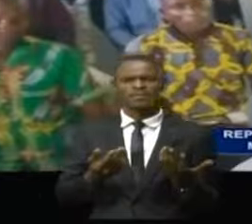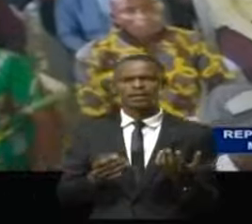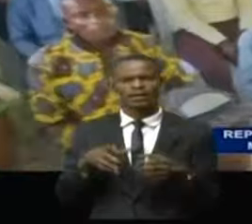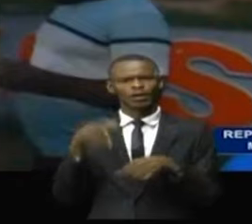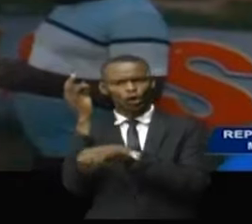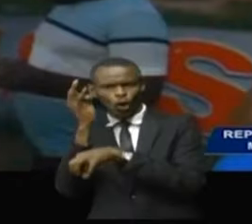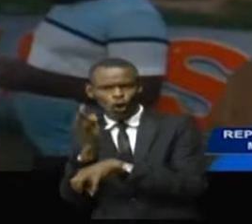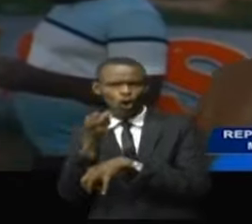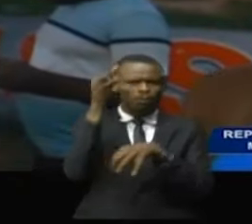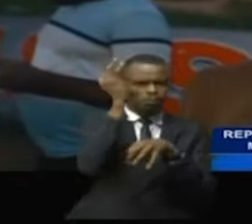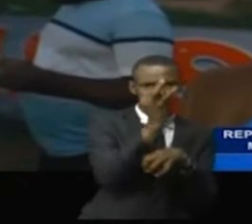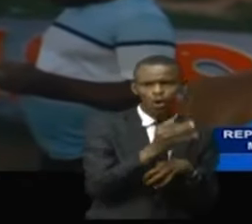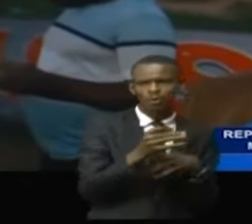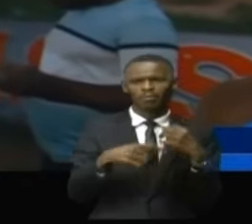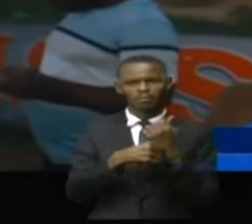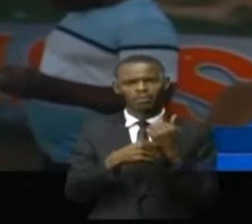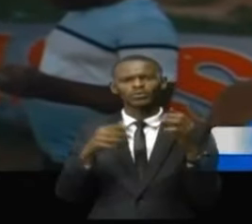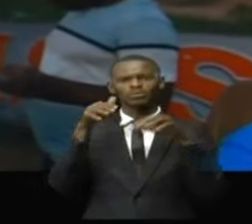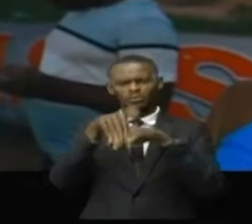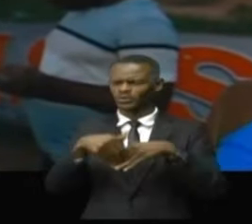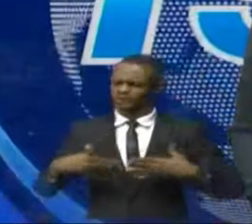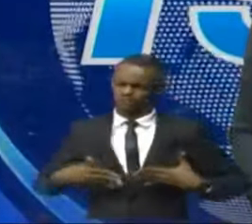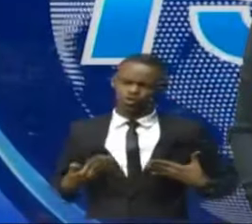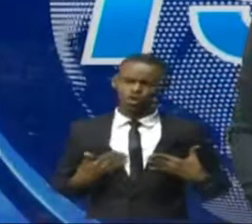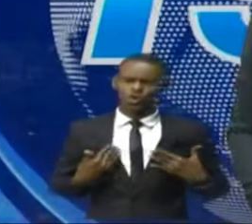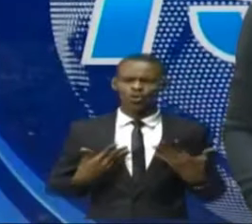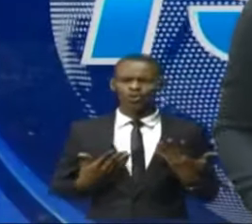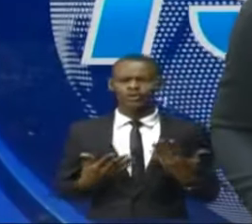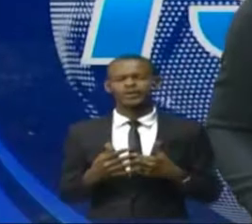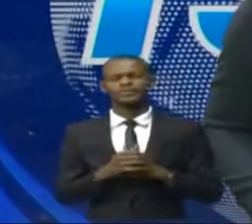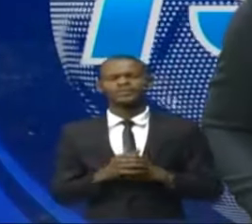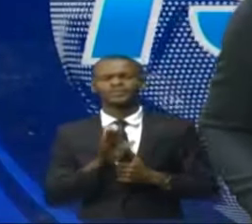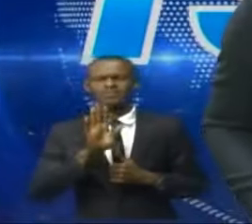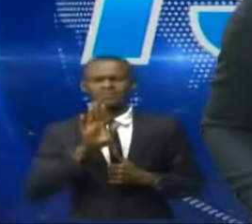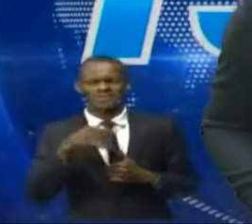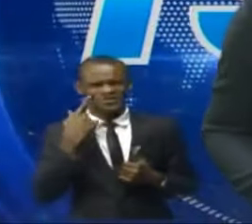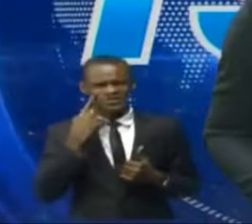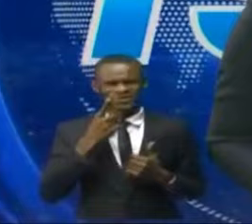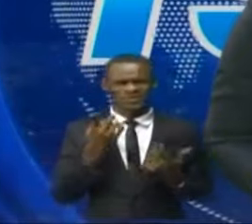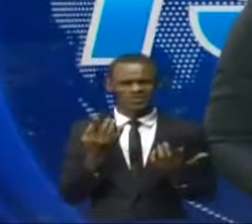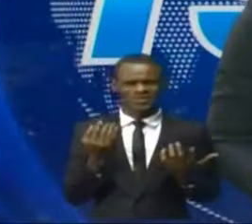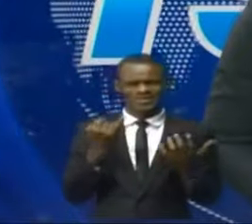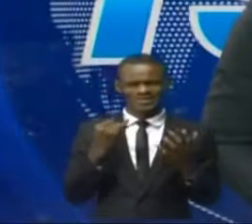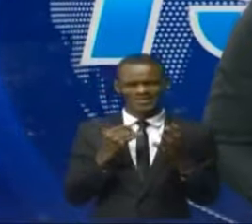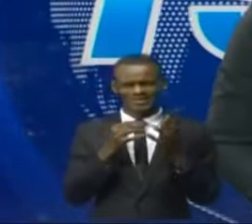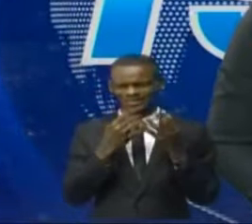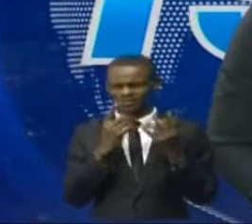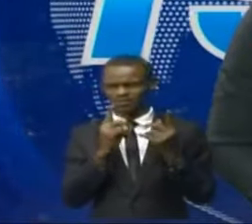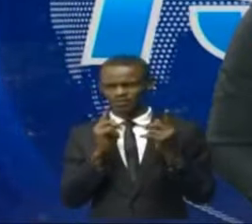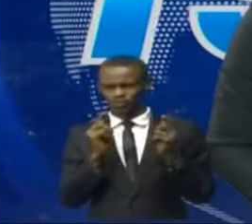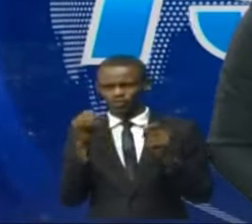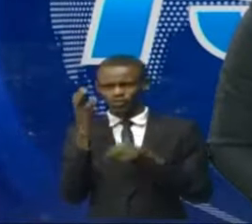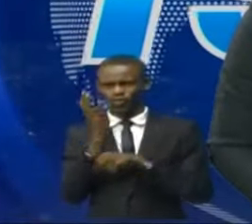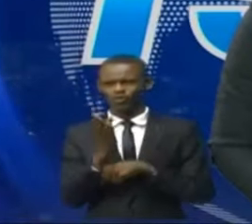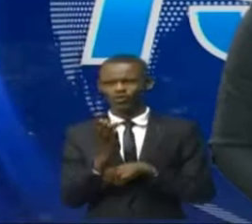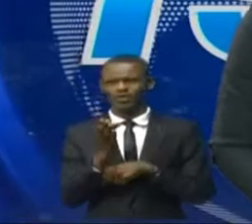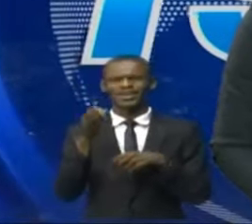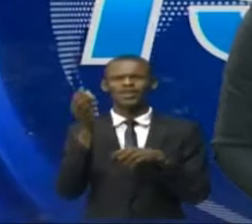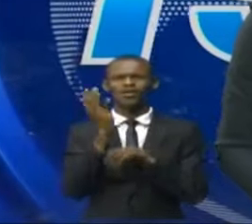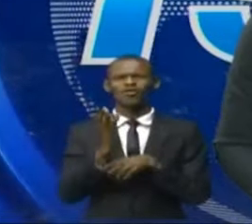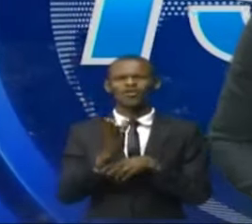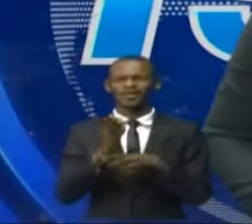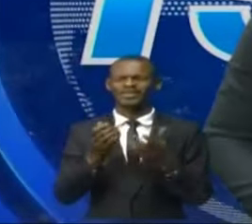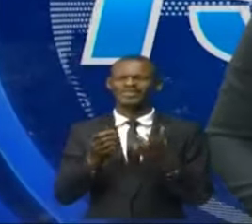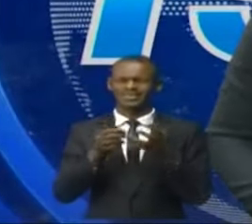éclairé pour tous ceux qui ont pris part. Vous avez suivi avec nous deux images riches d'une conférence scientifique à l'Institut de